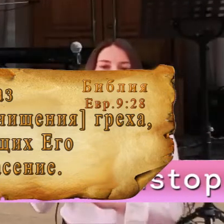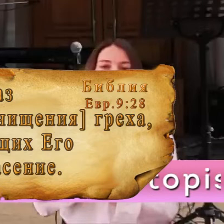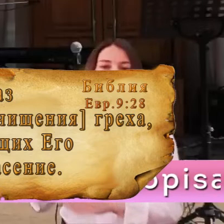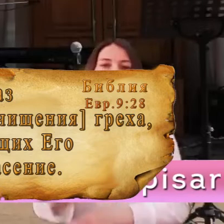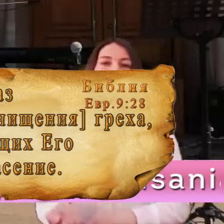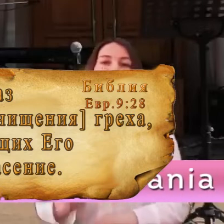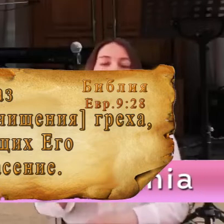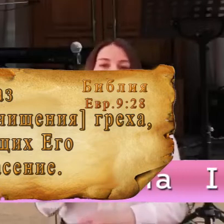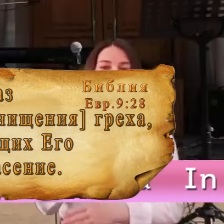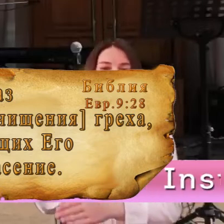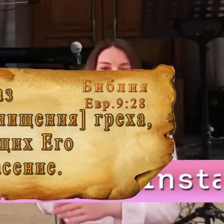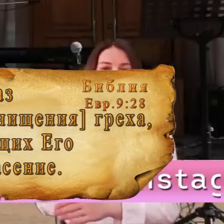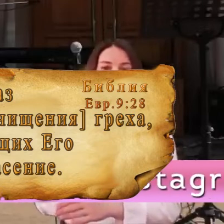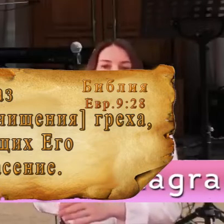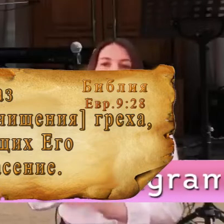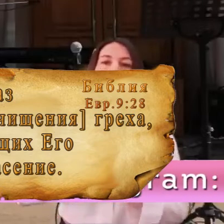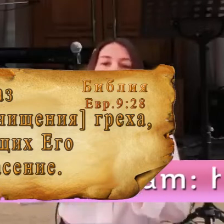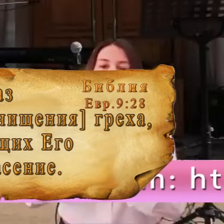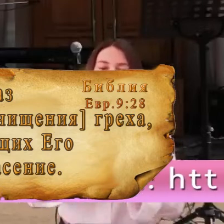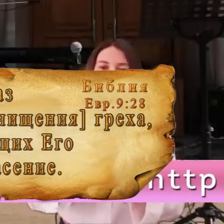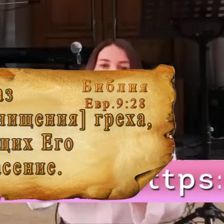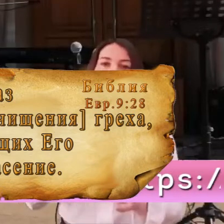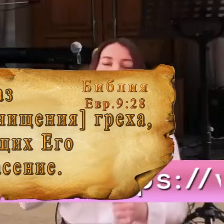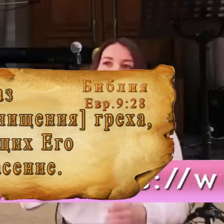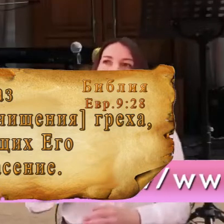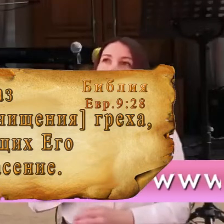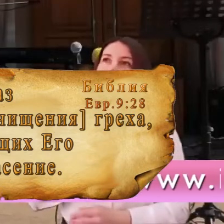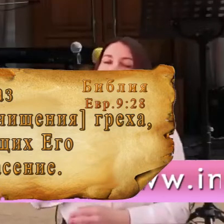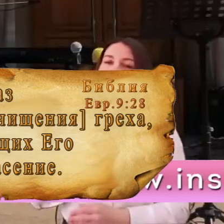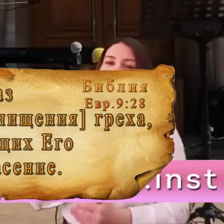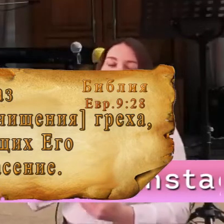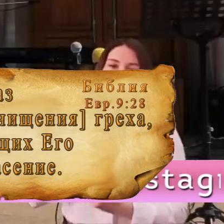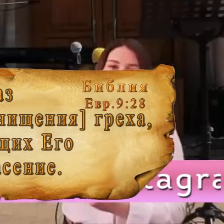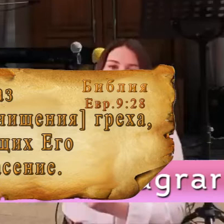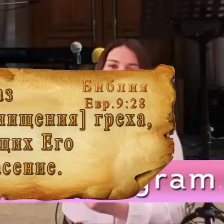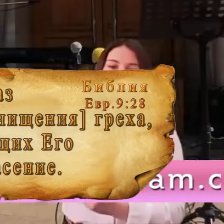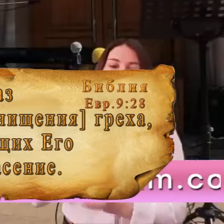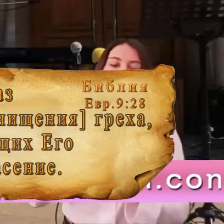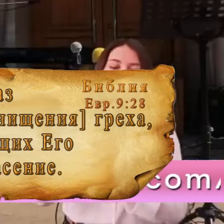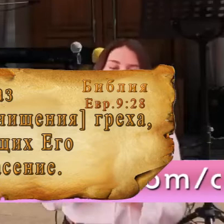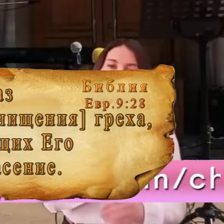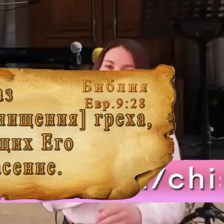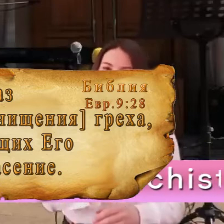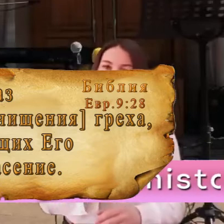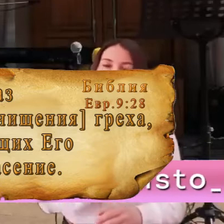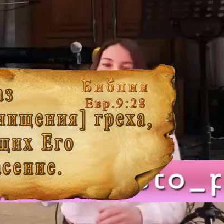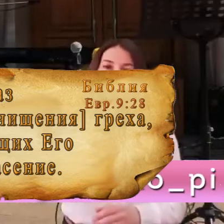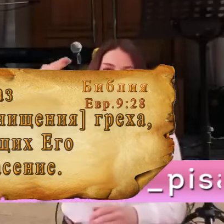для ожидающих Его. То есть, другими словами, для тех, кто Его